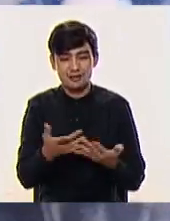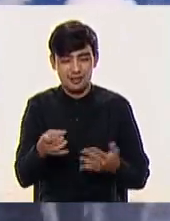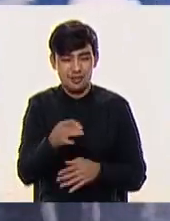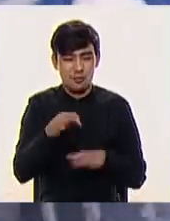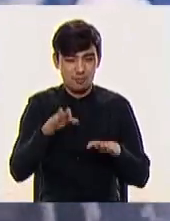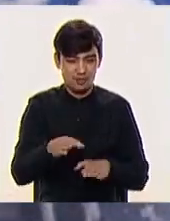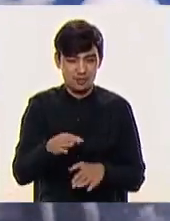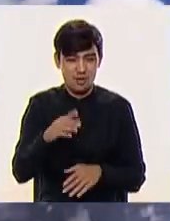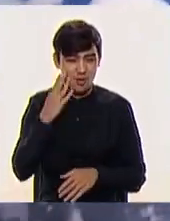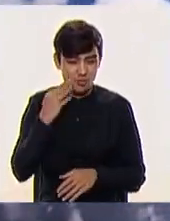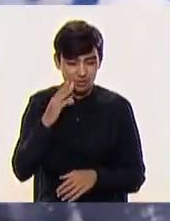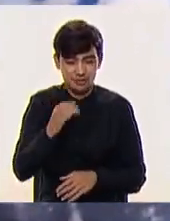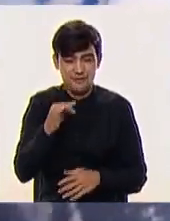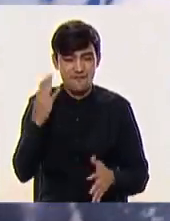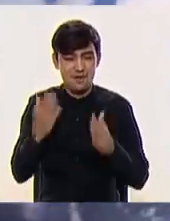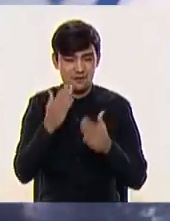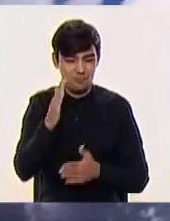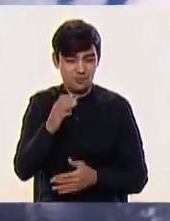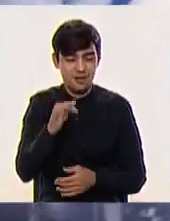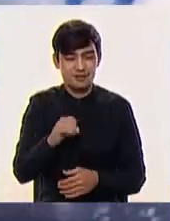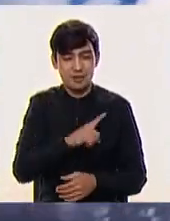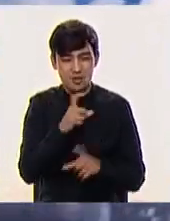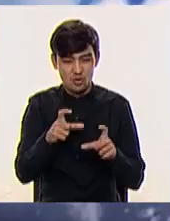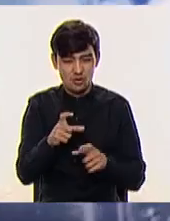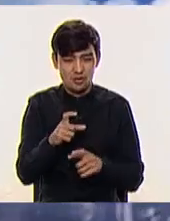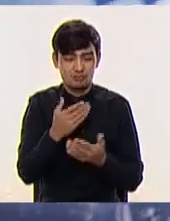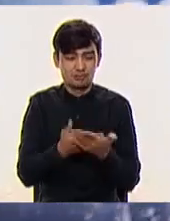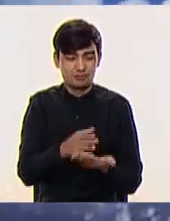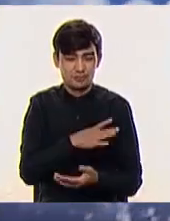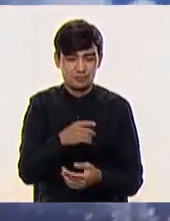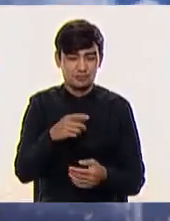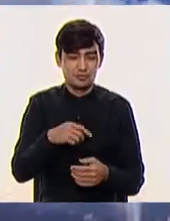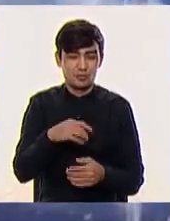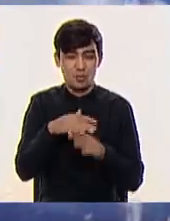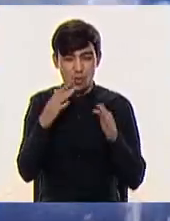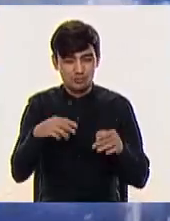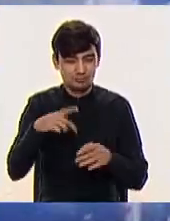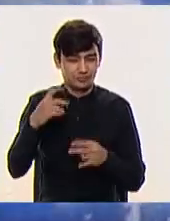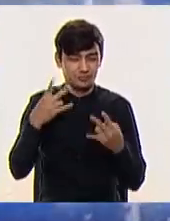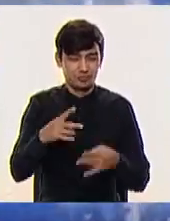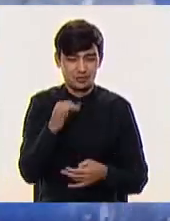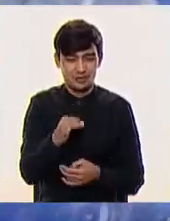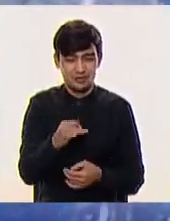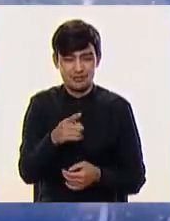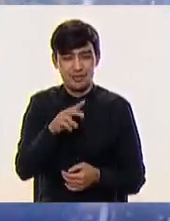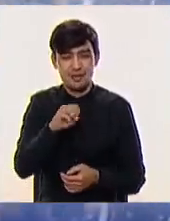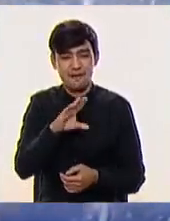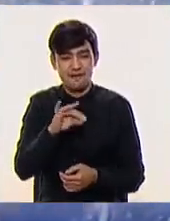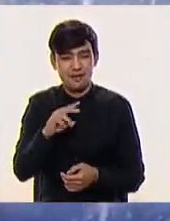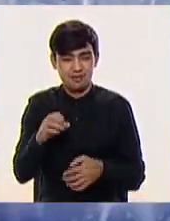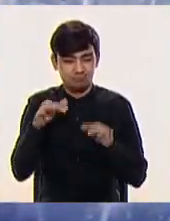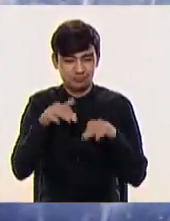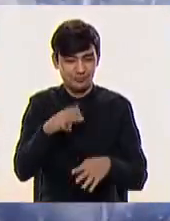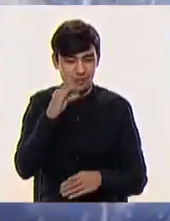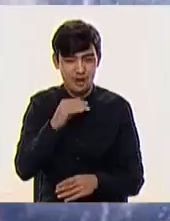будет гололед и усиление ветра. Поэтому специалисты не рекомендуют подниматься в горы. Возможен сход лавин. Когда же